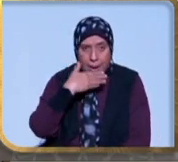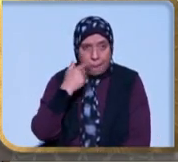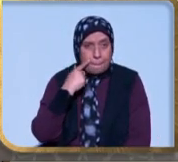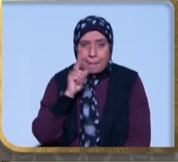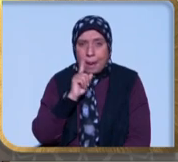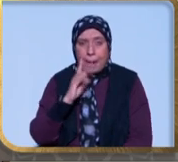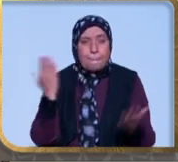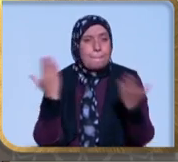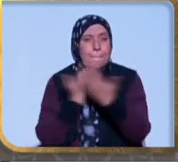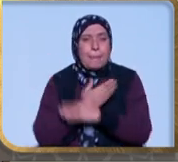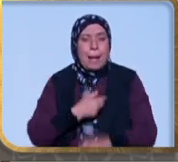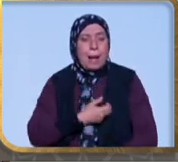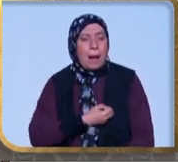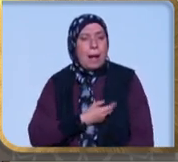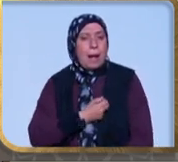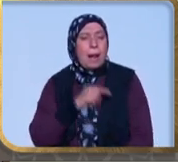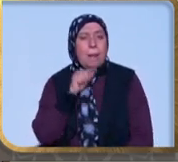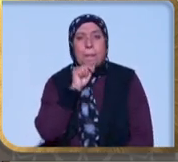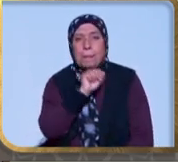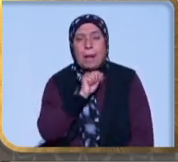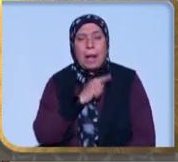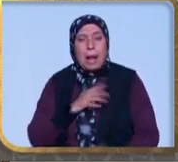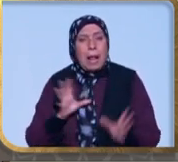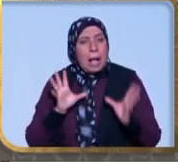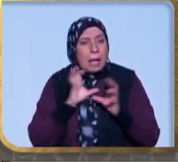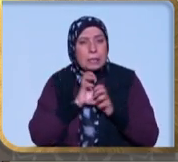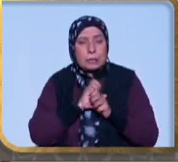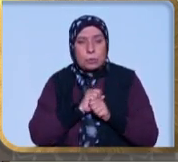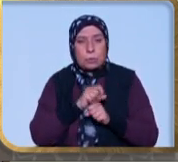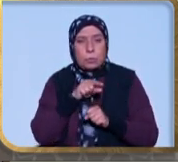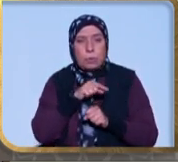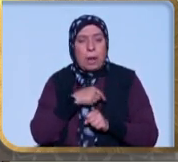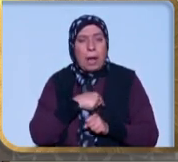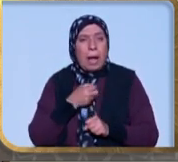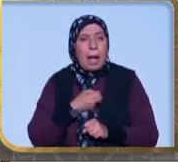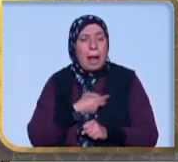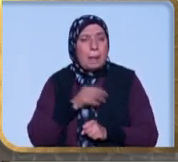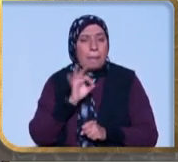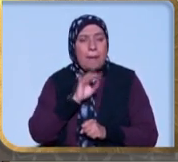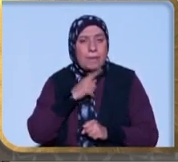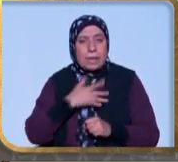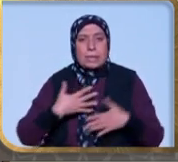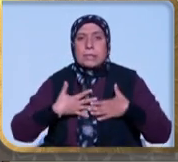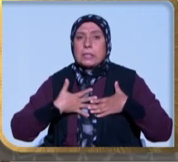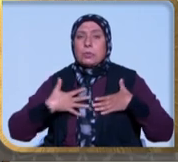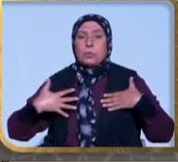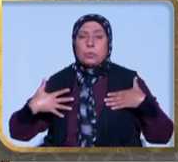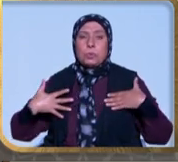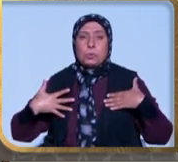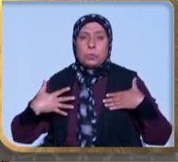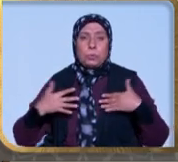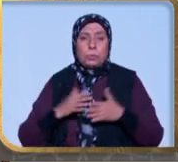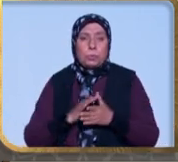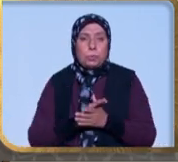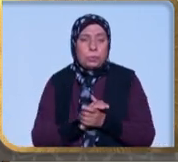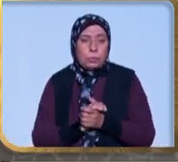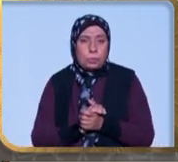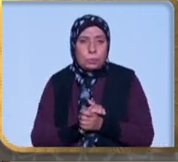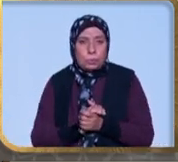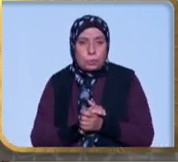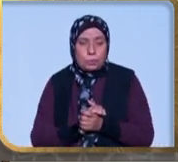الأبصار ولكن تعمى القلوب التي في